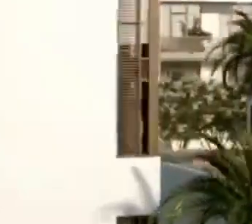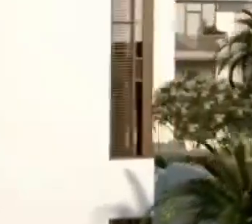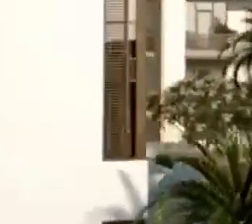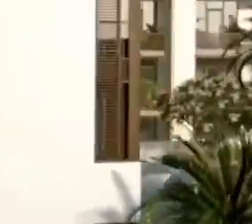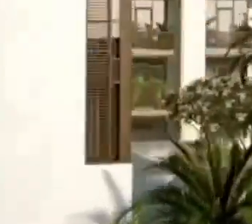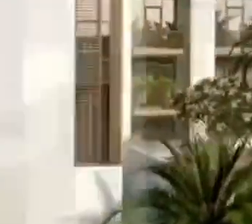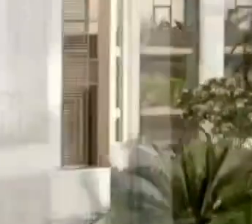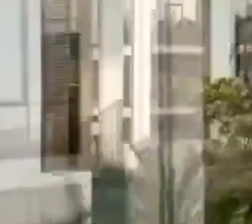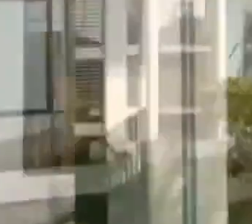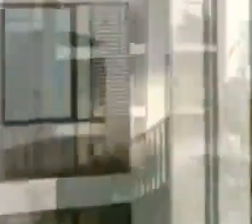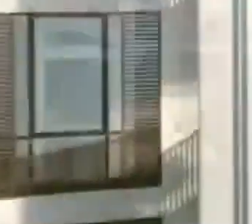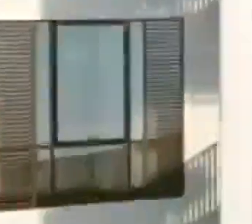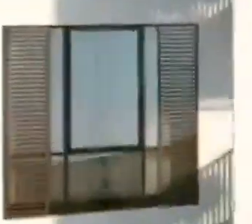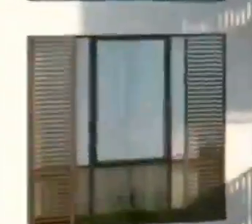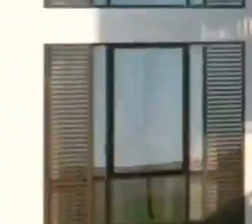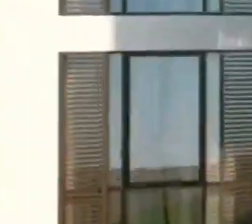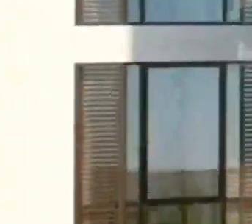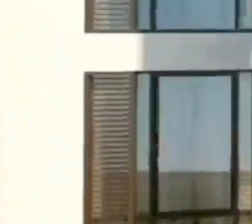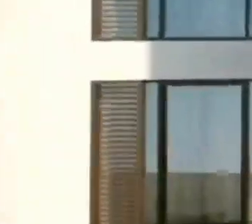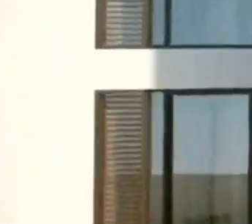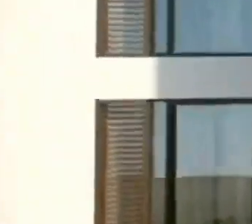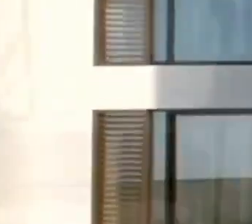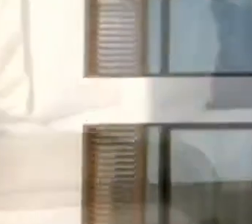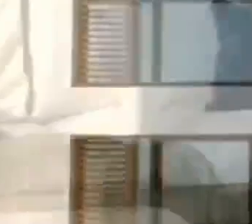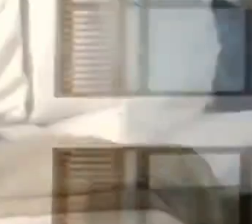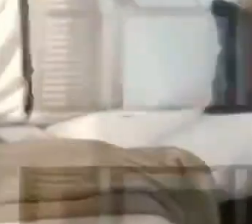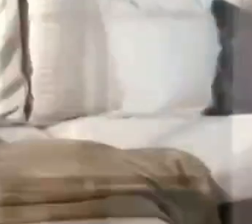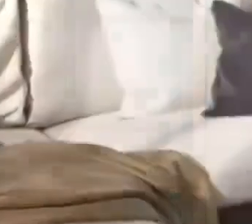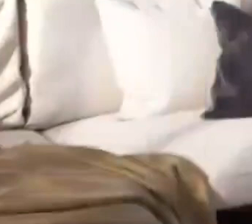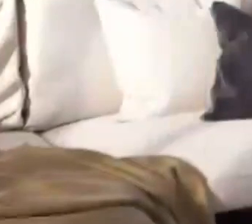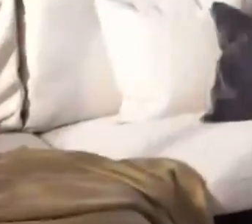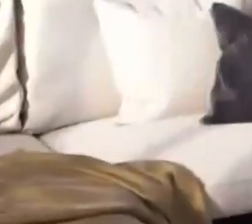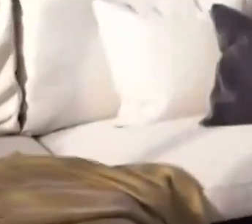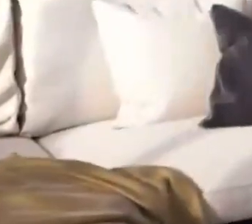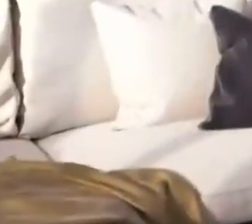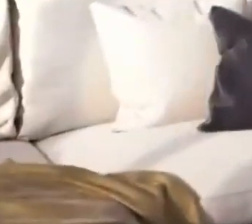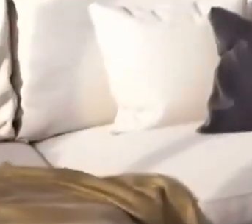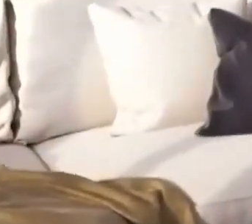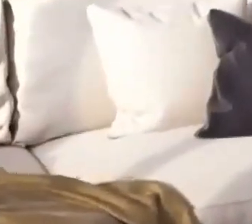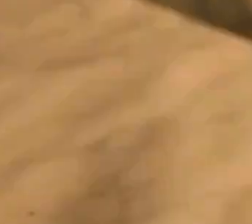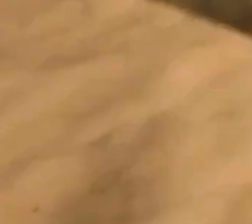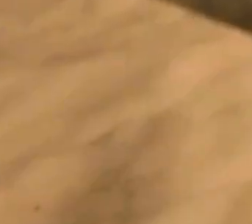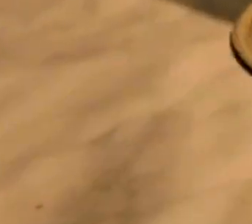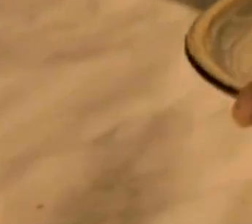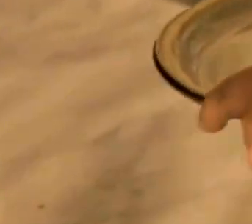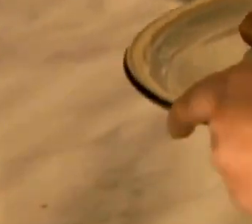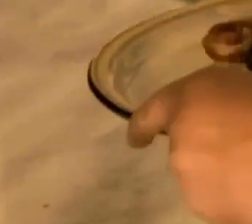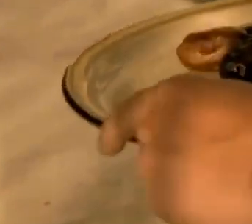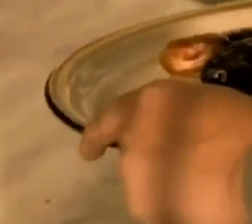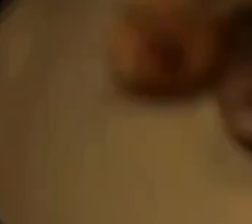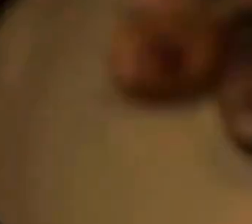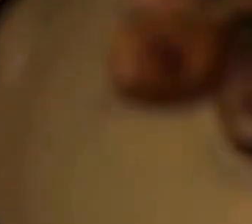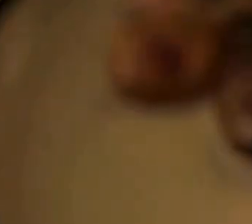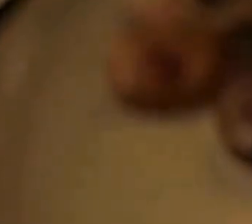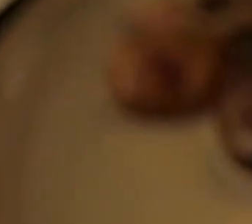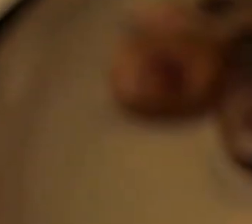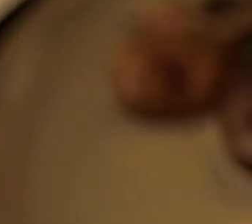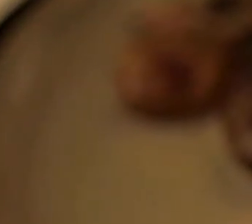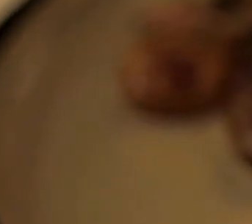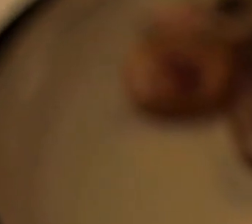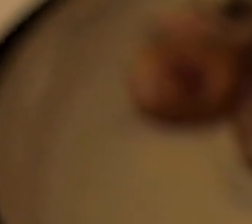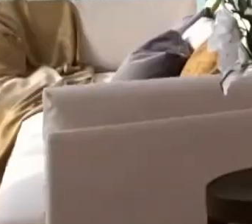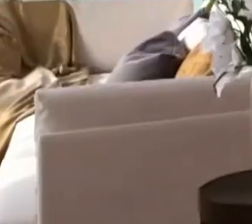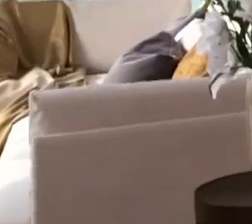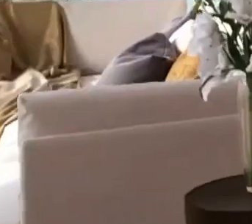بيت يعكس شخصيتي ويملأ أيامي دلال ويسهل حياتي بخدمات كثيرة مثل الضيافة